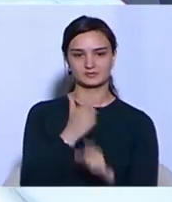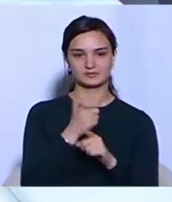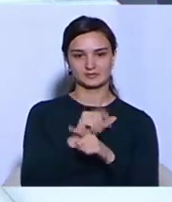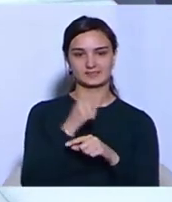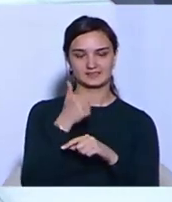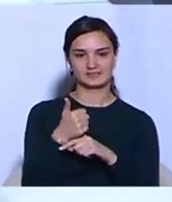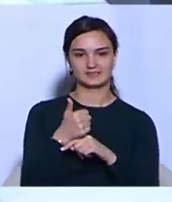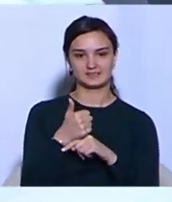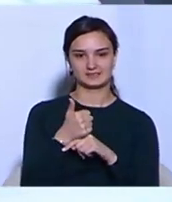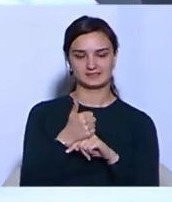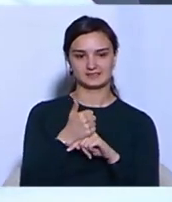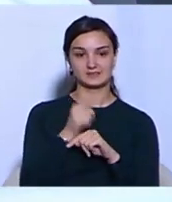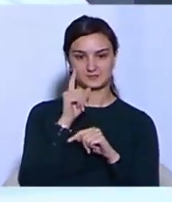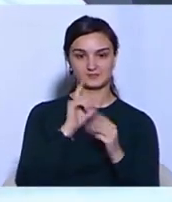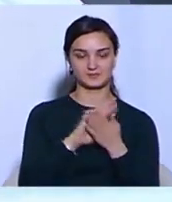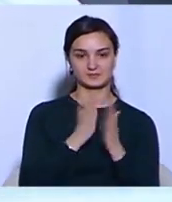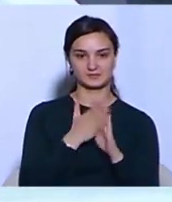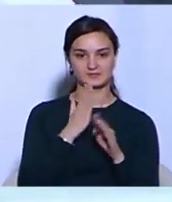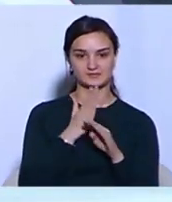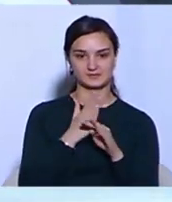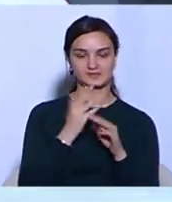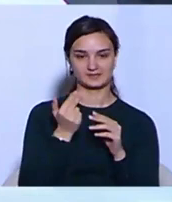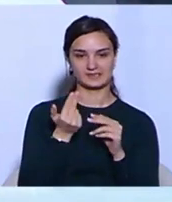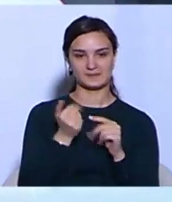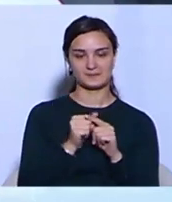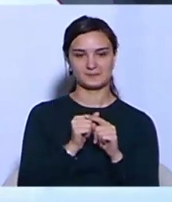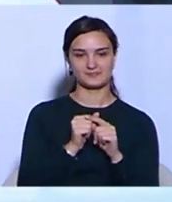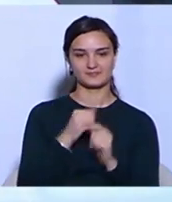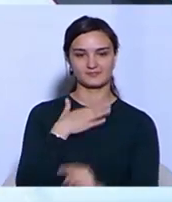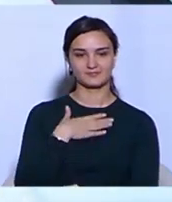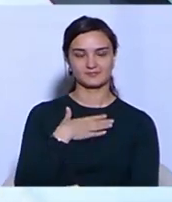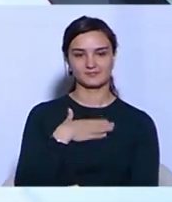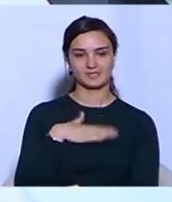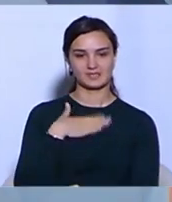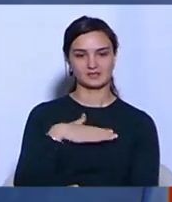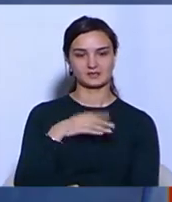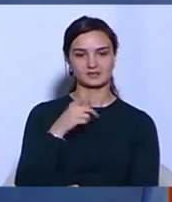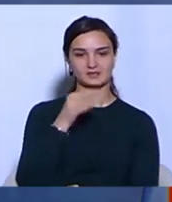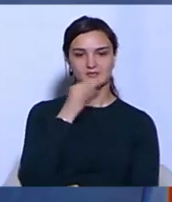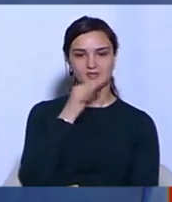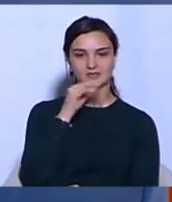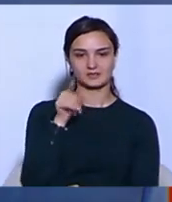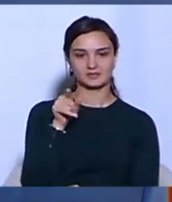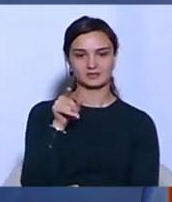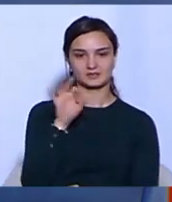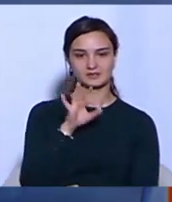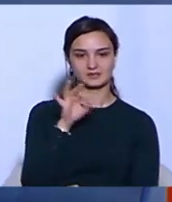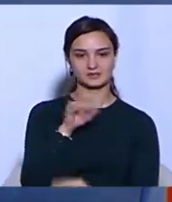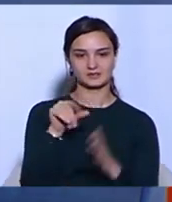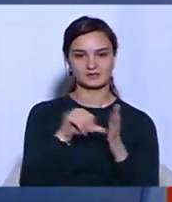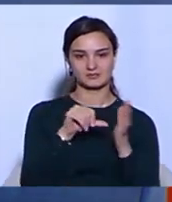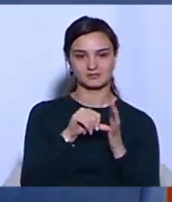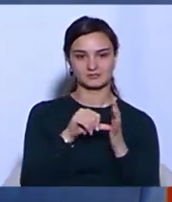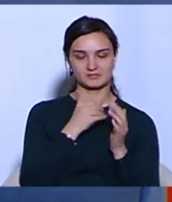კარგი. მოგწონს? ხო, კომფორტულად ხართ? კი, მიხარია. ვიდრე თემიკოს დავიხმარებ და